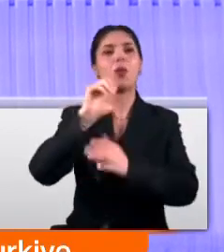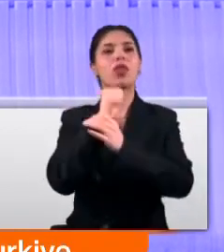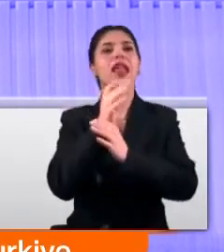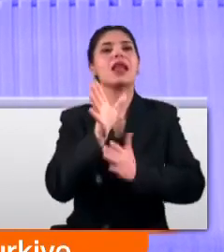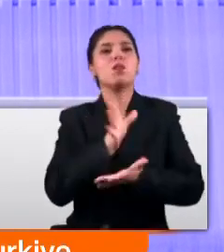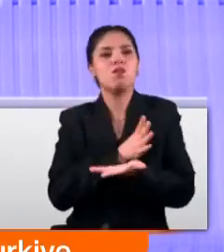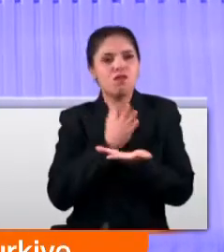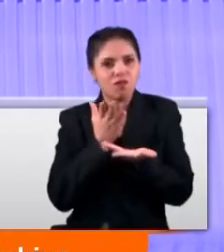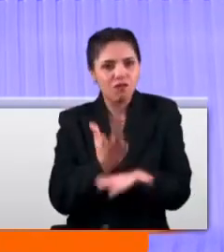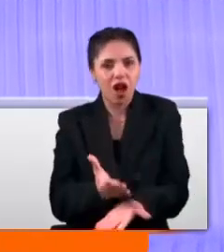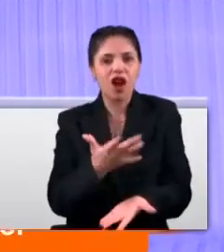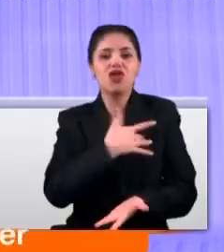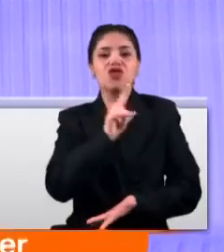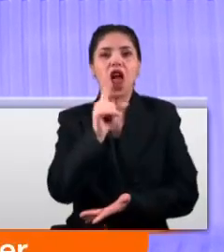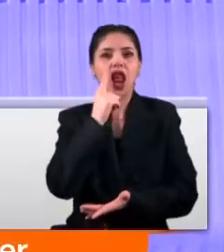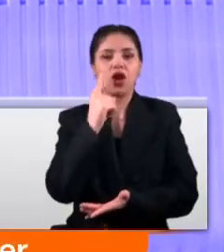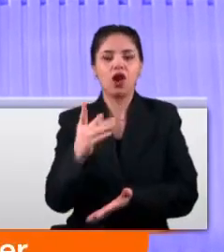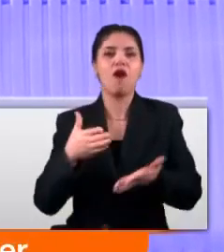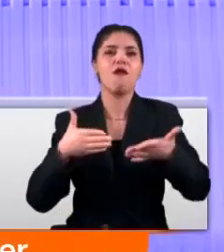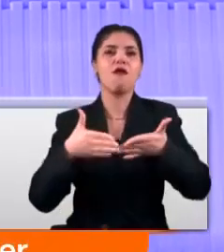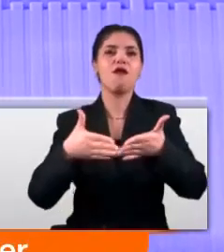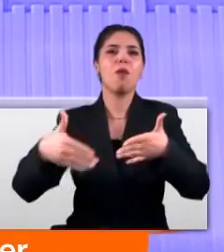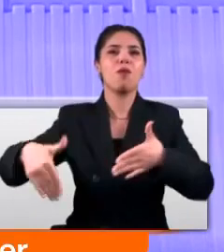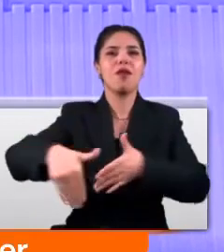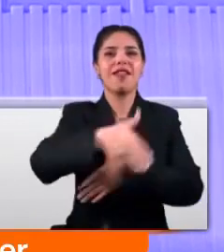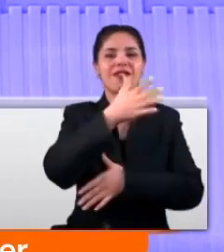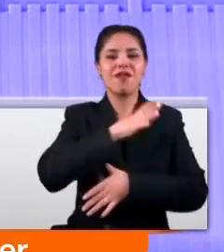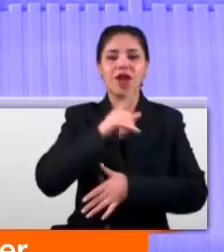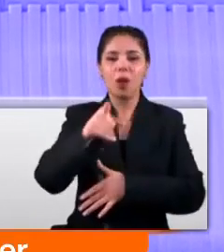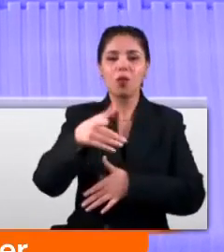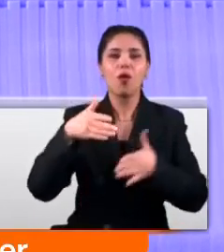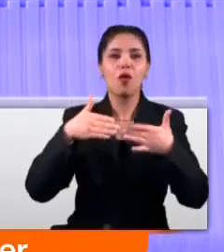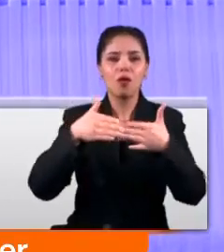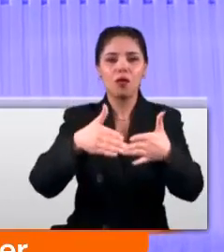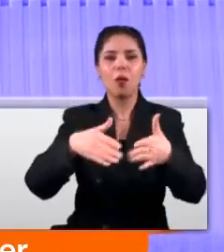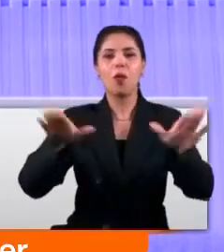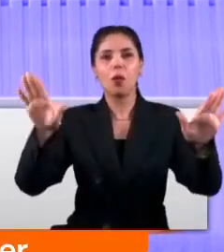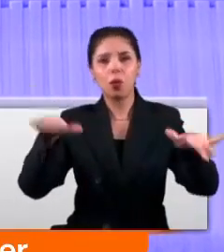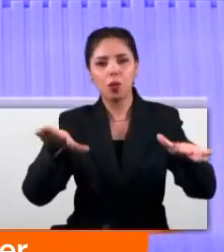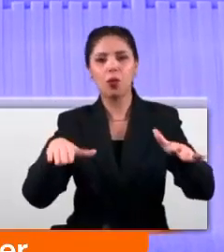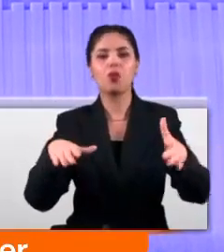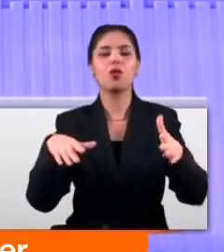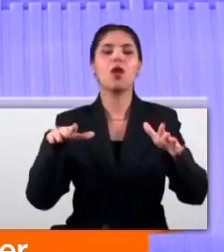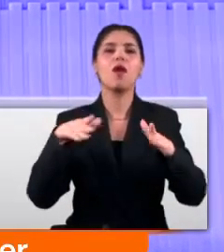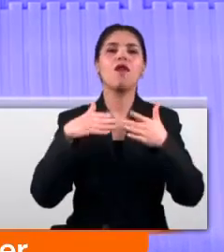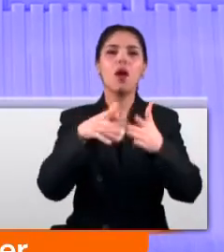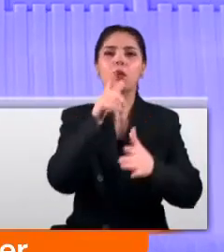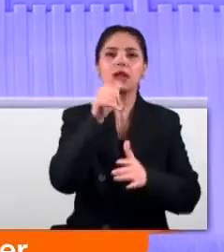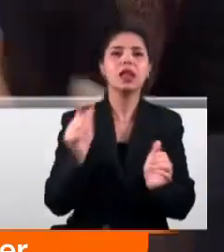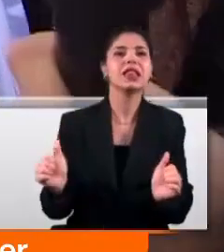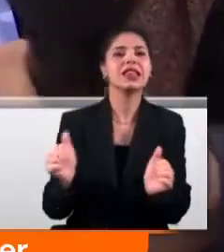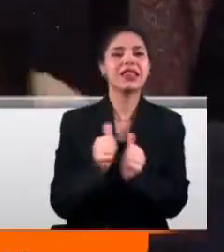Ve burada canlı ekranda bir vapur geçiyor. Ve bu vapura hem martı hem de vapur sesi eşlik